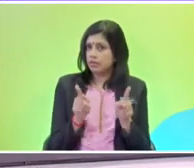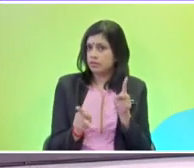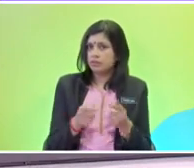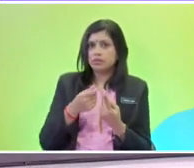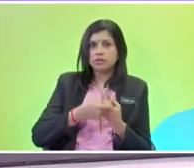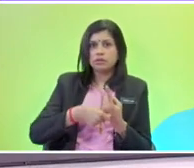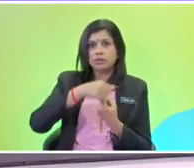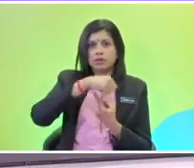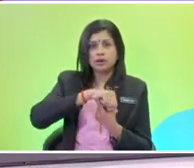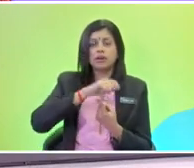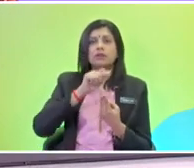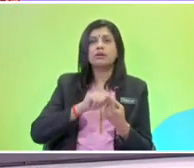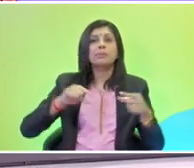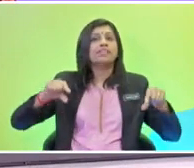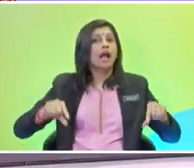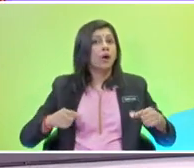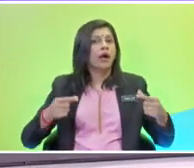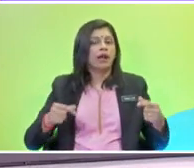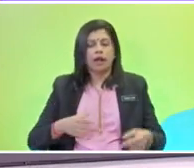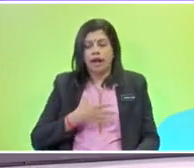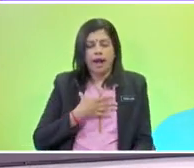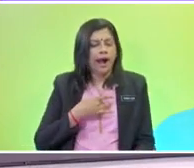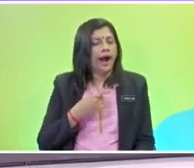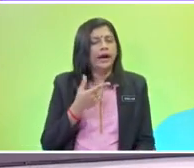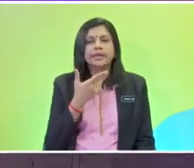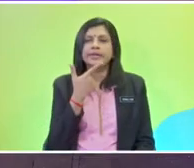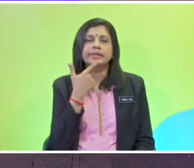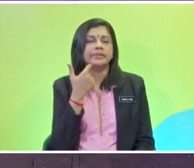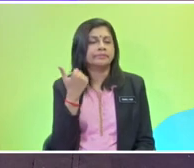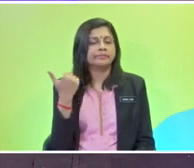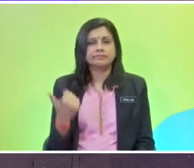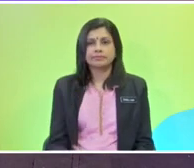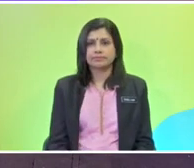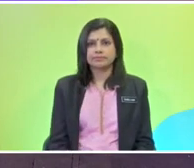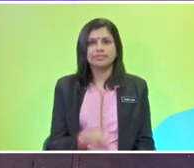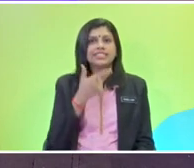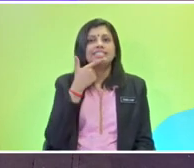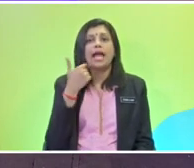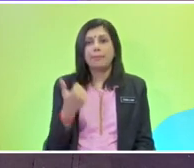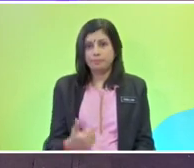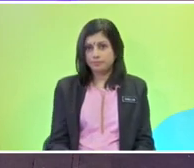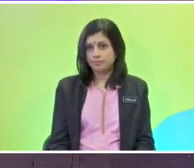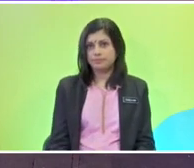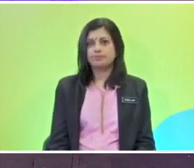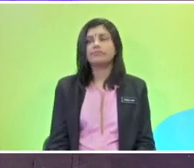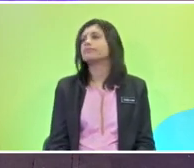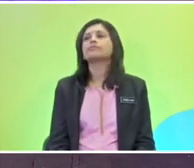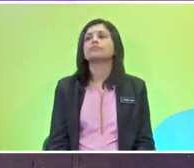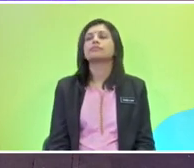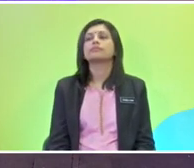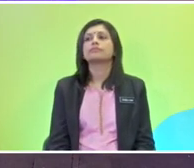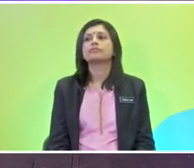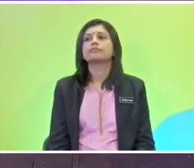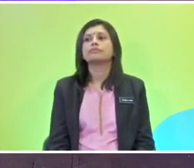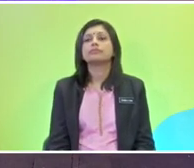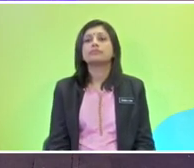pisang goreng, cikgu suka. Cikgu suka dia digoreng rupanya. Rasa dia? Ini kalau